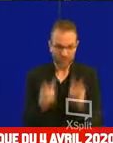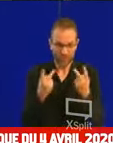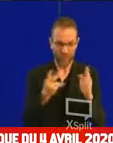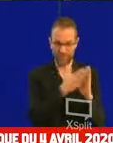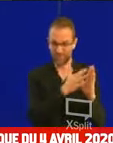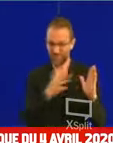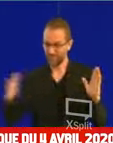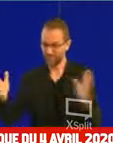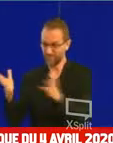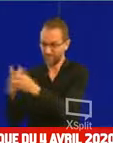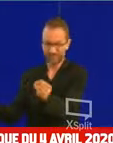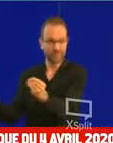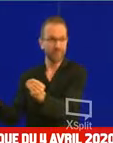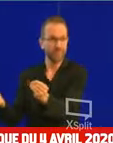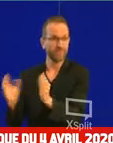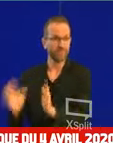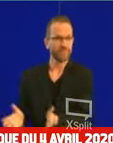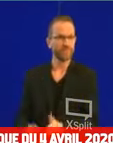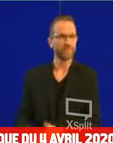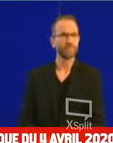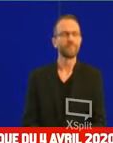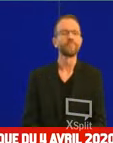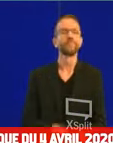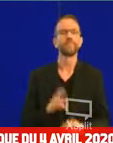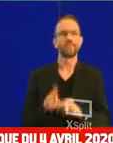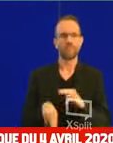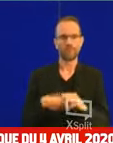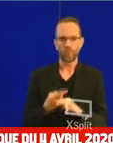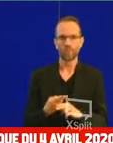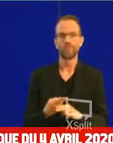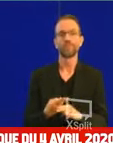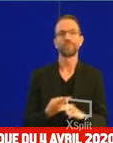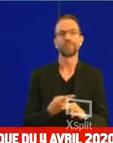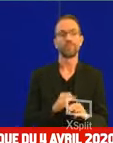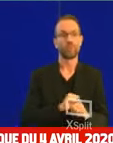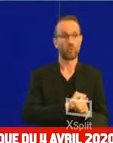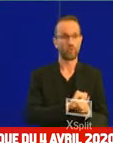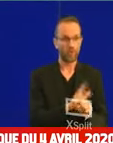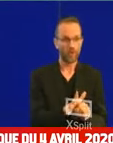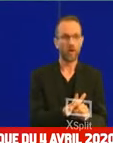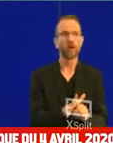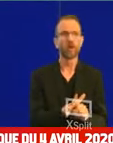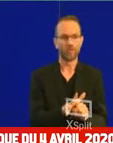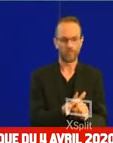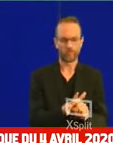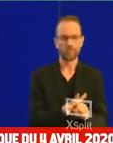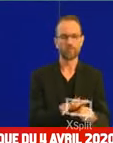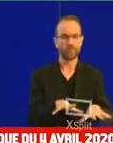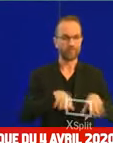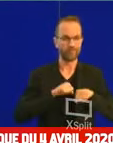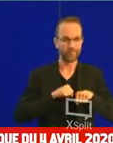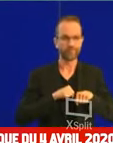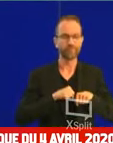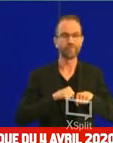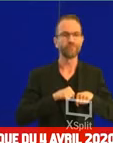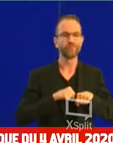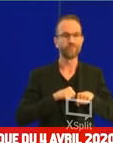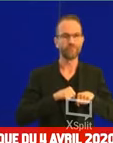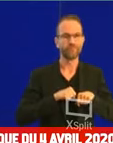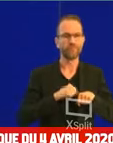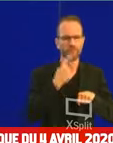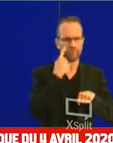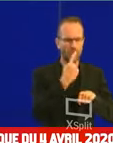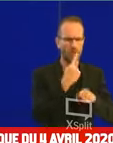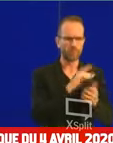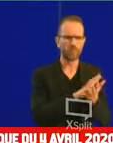après une infection à coronavirus qui était confirmée une évolution positive donc quand vous êtes guéri vous n'avez plus de